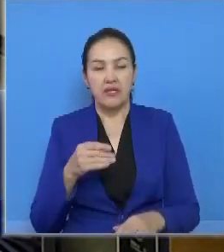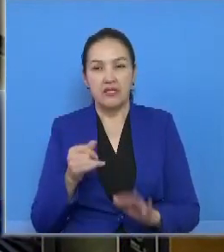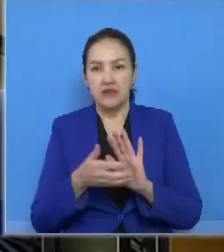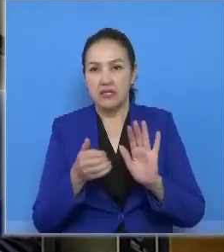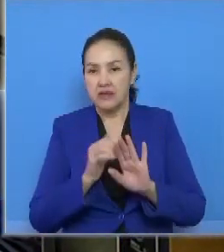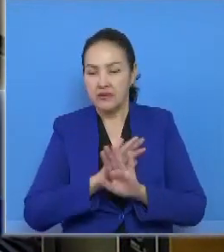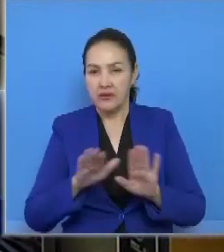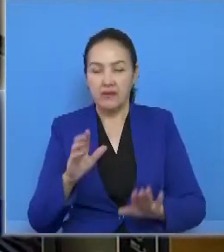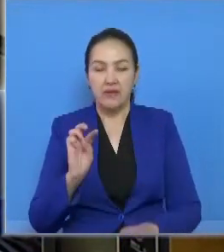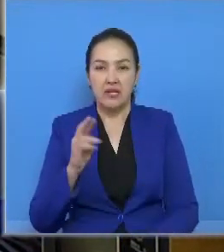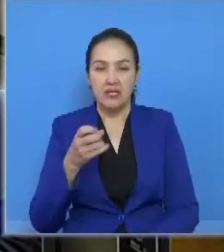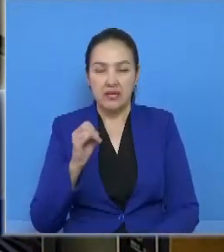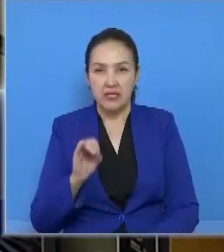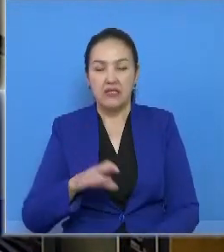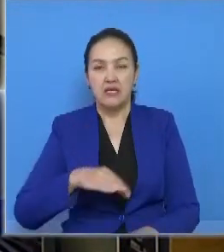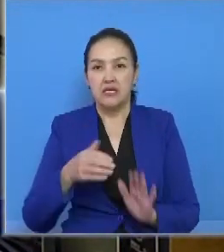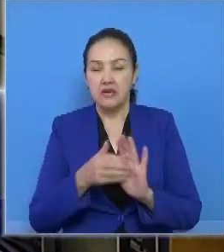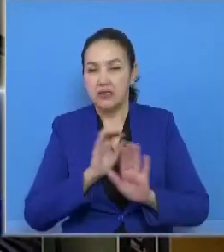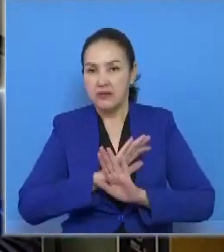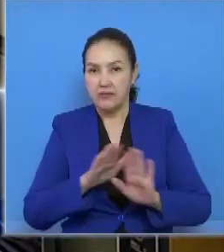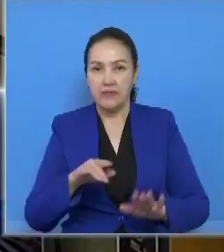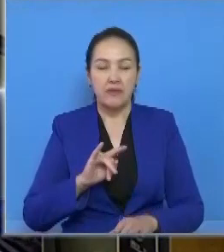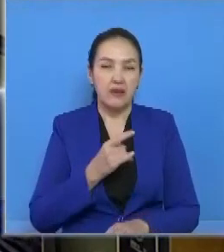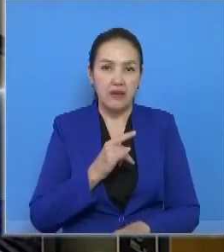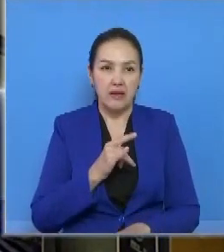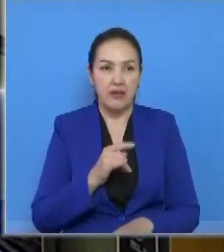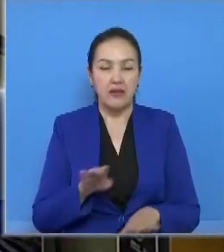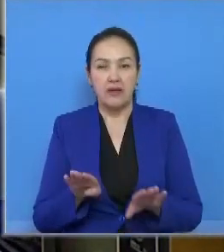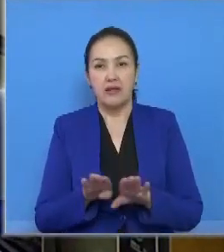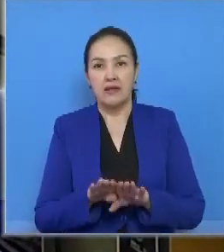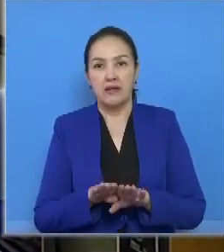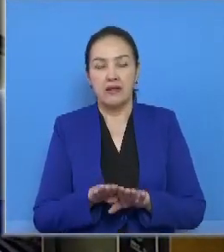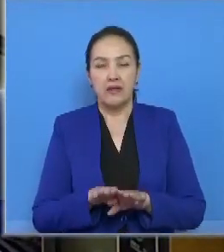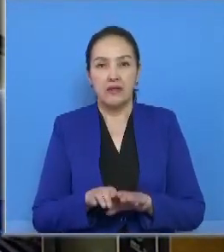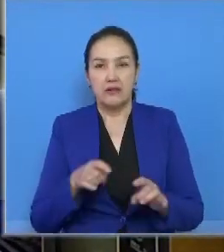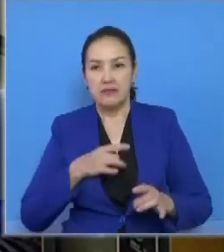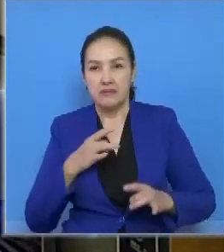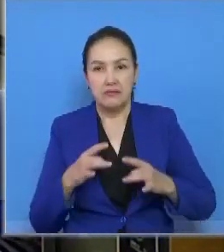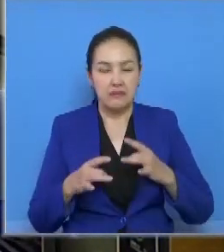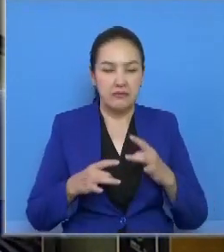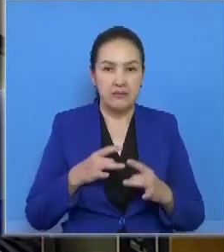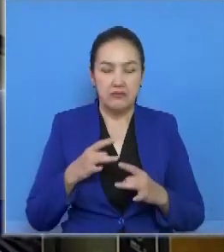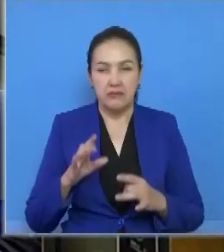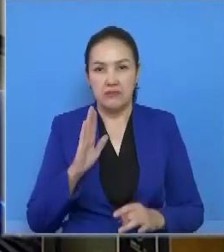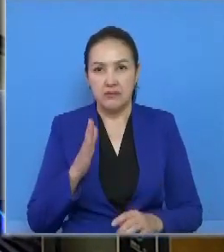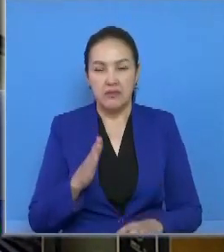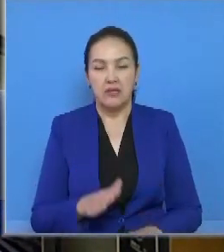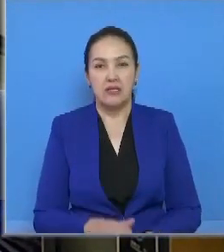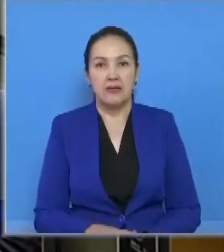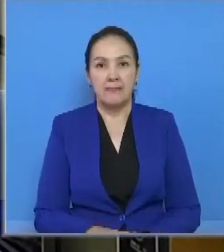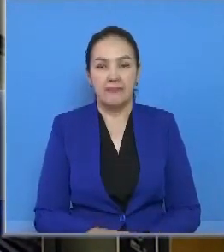жетіспейді. Ал егер де мелатонин жетіспесе, баланың мына жаңа күйзеліске деген